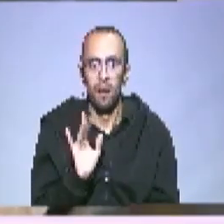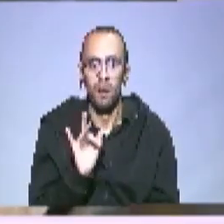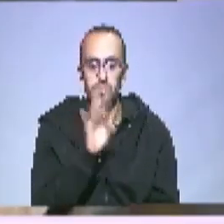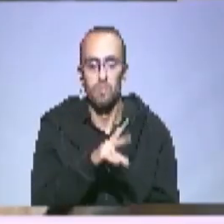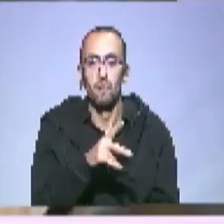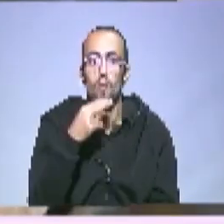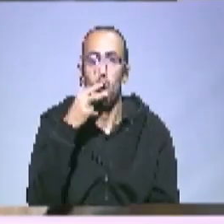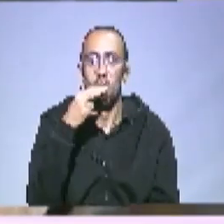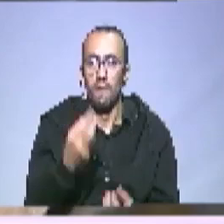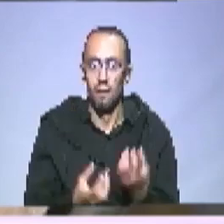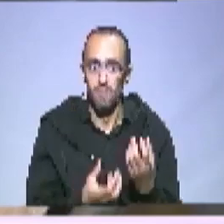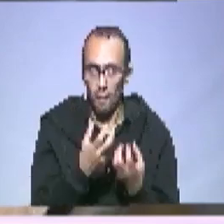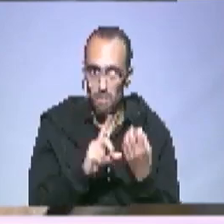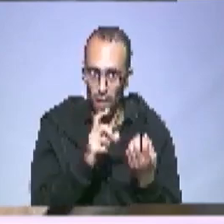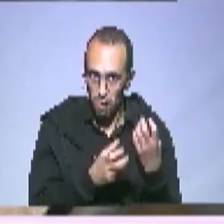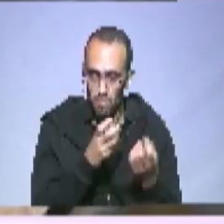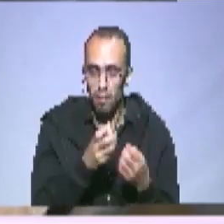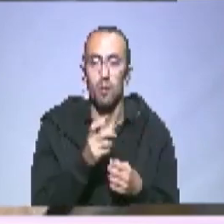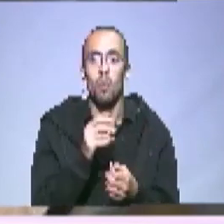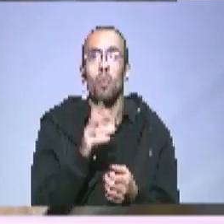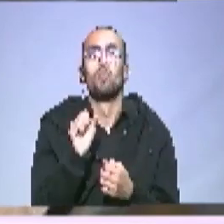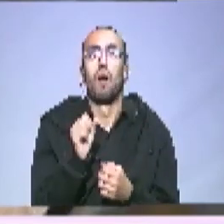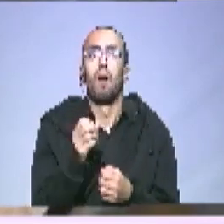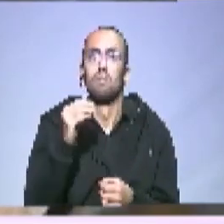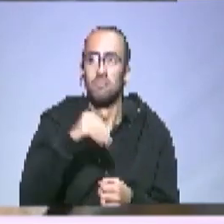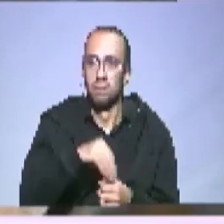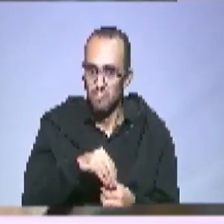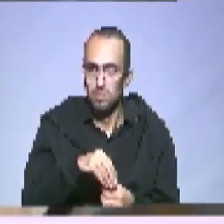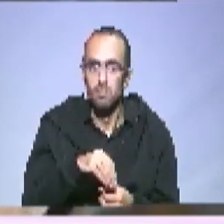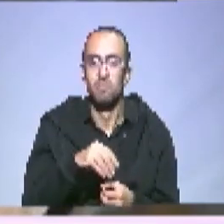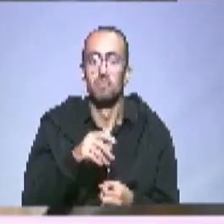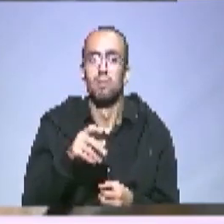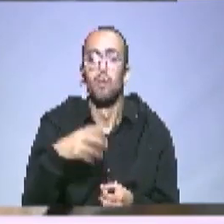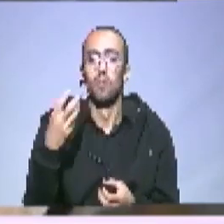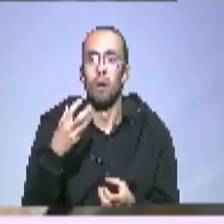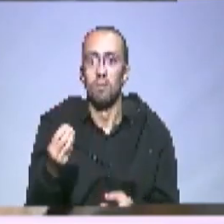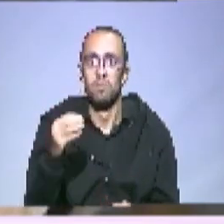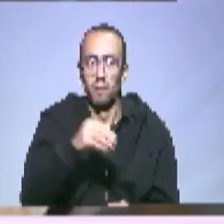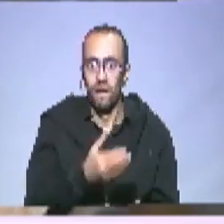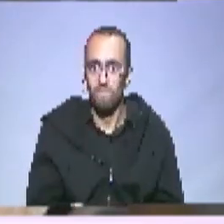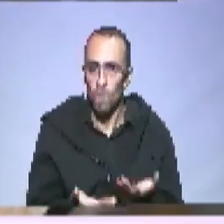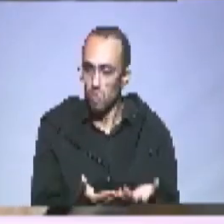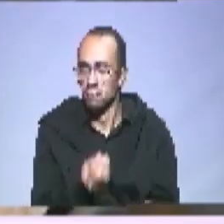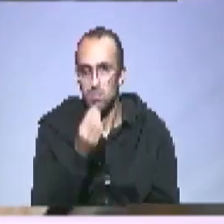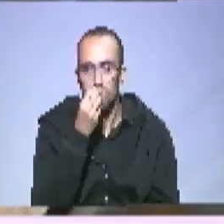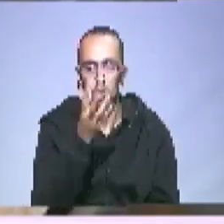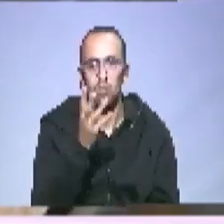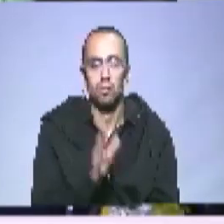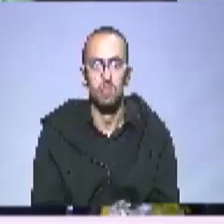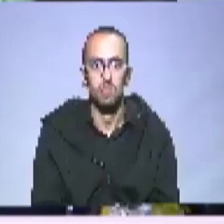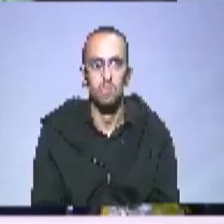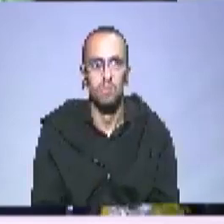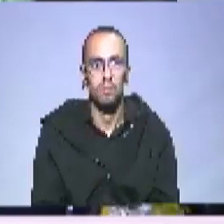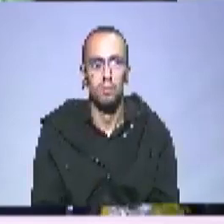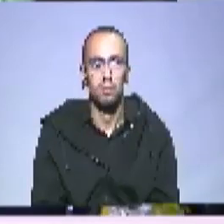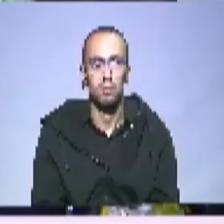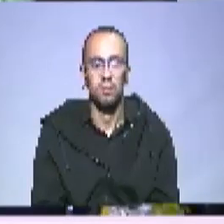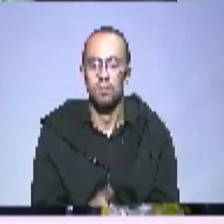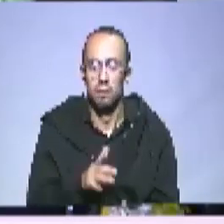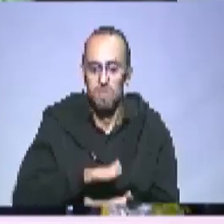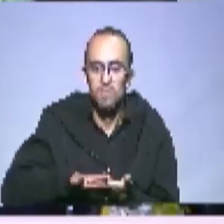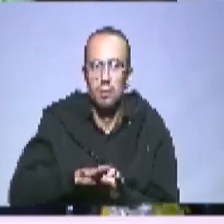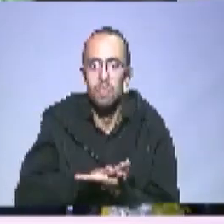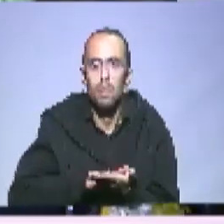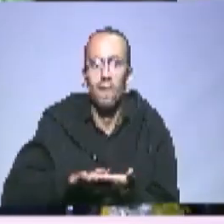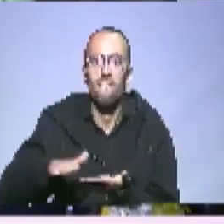اسلقي مكرونه وحطي عليه طماطمايه مبشوره وحطي المكرونه عليه ودخليه الفرن هيطلع معاكي 10 على 10. طب احط ايه على وش الصينيه